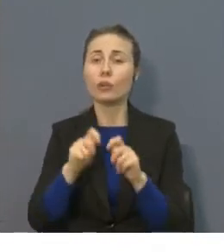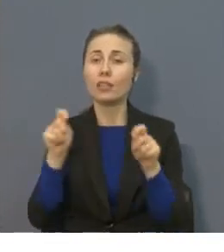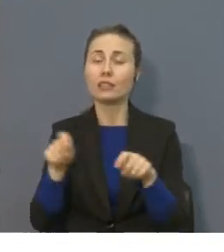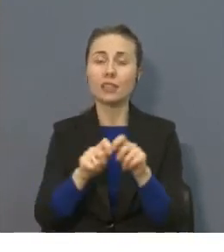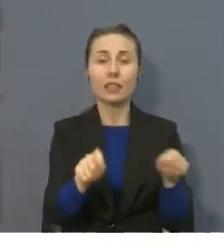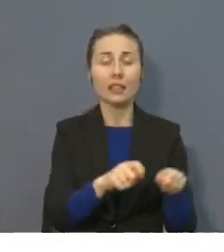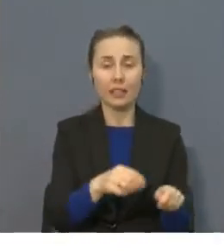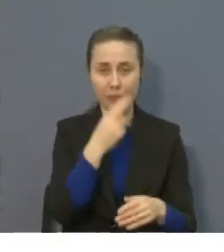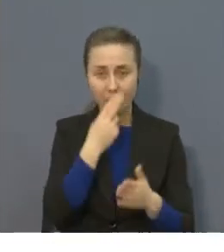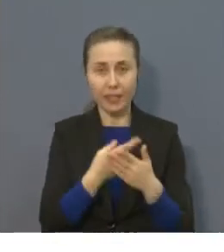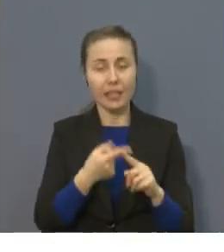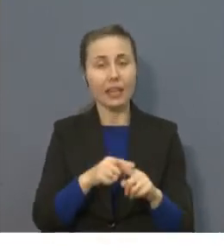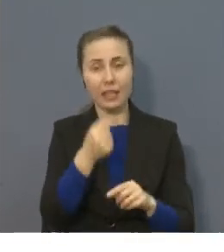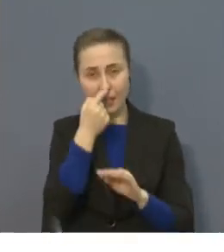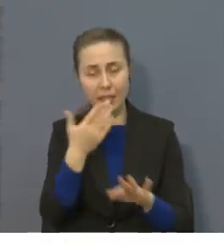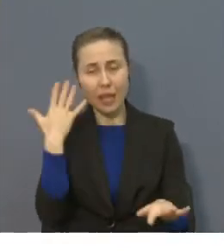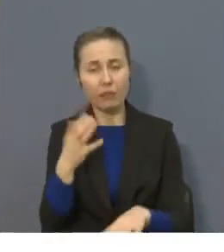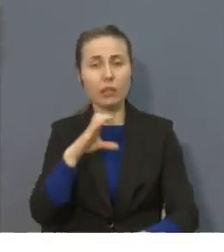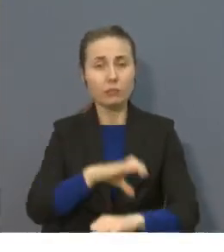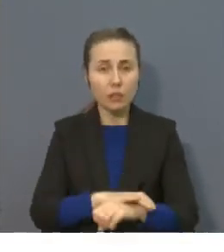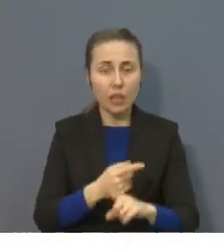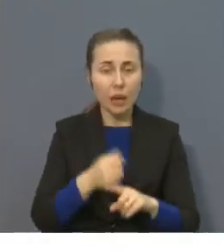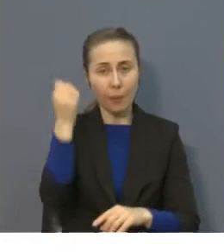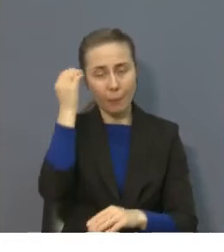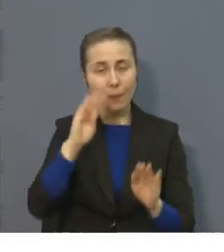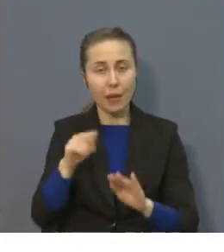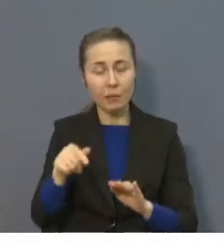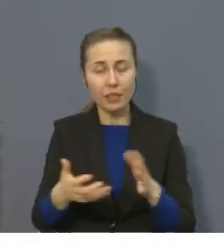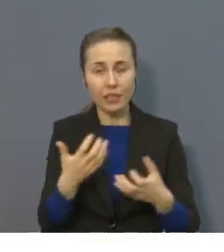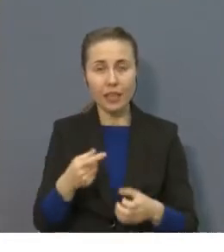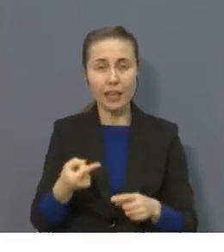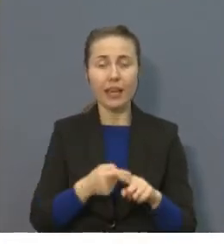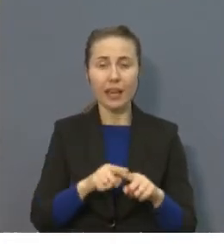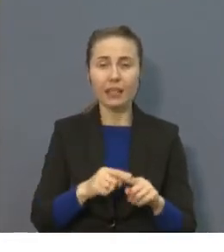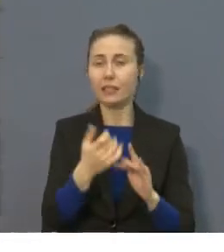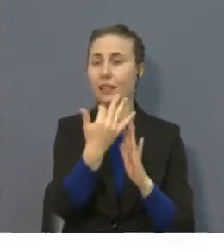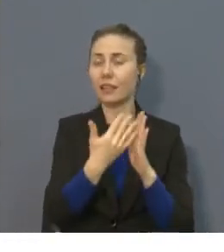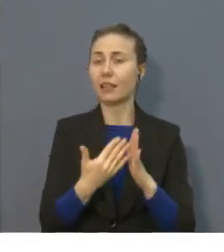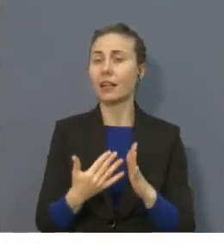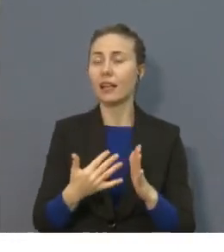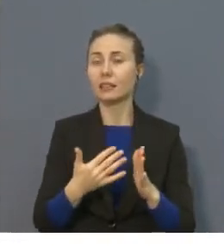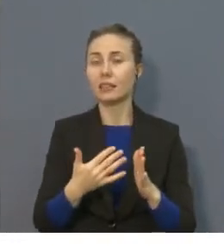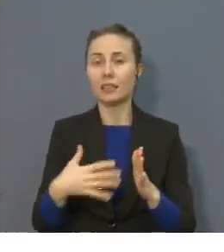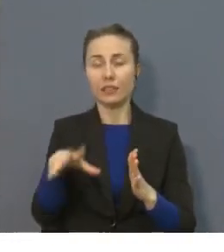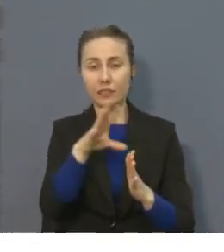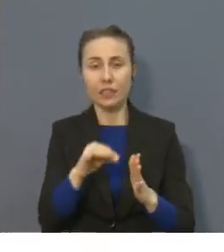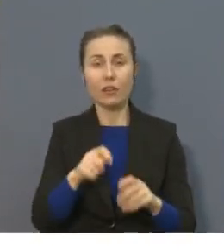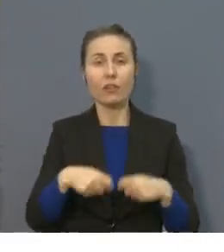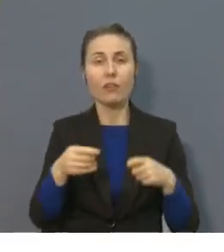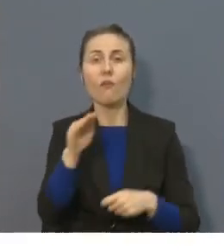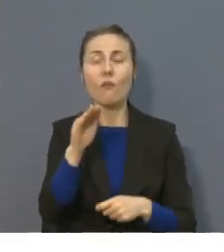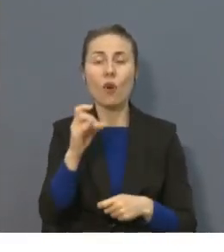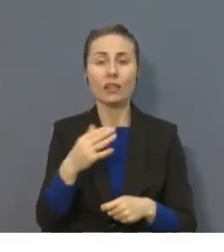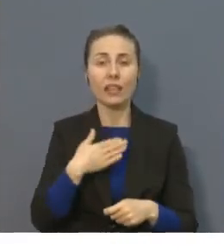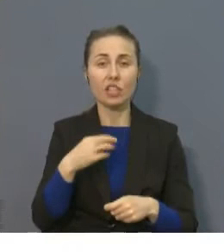бар. Ол енді қазіргі міне біздің кітапхананың қорына алдыңғы 2-3 күн бұрын тапсырылған. Енді